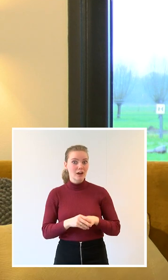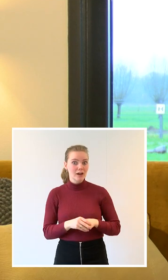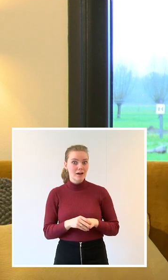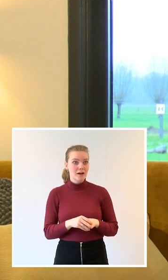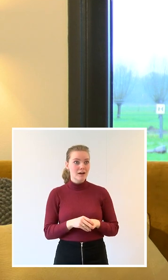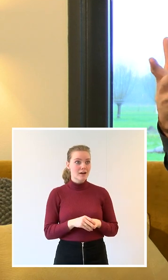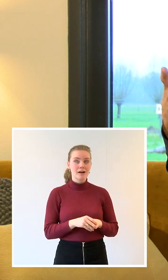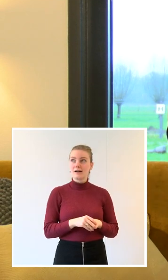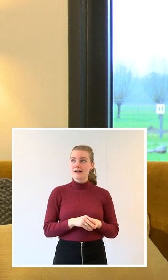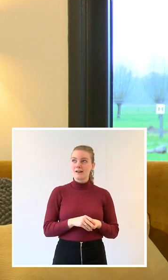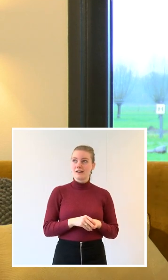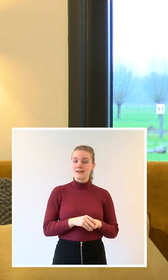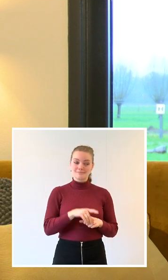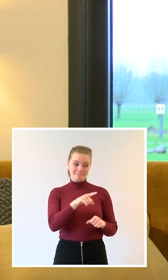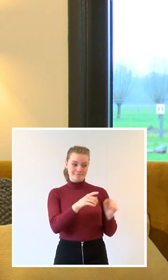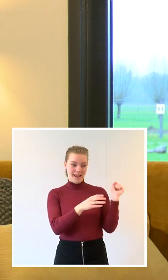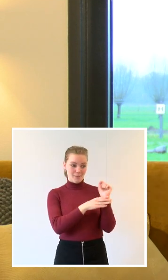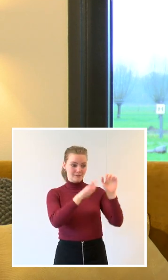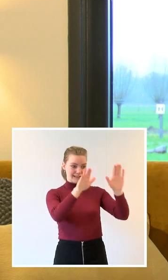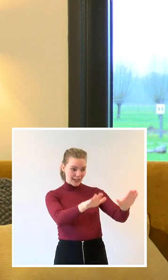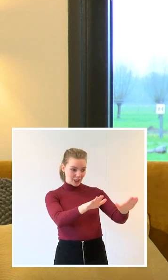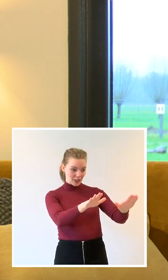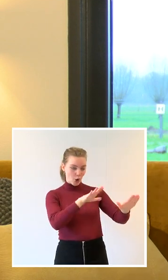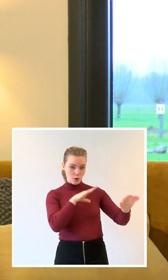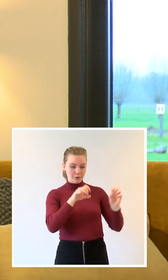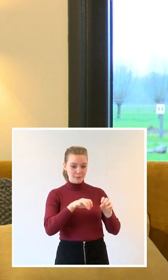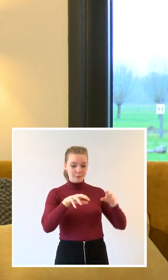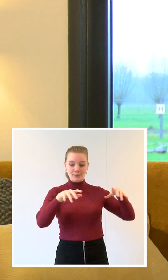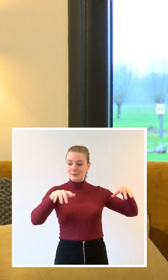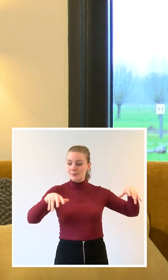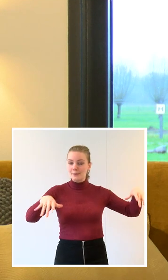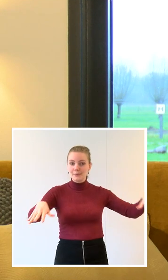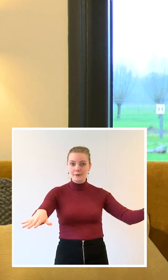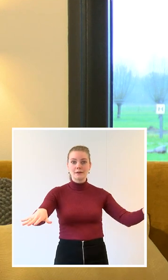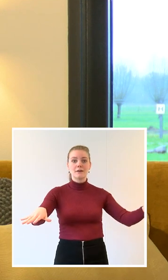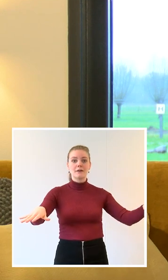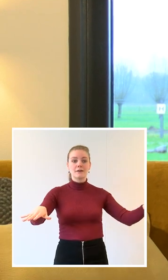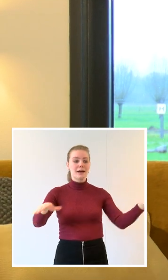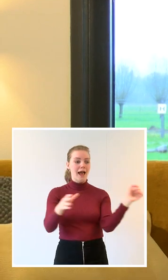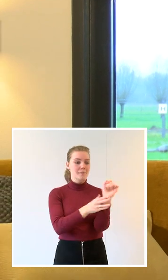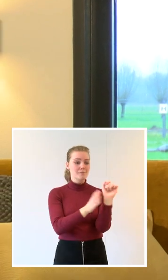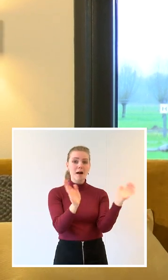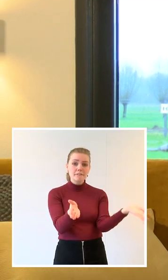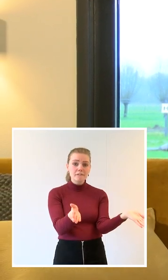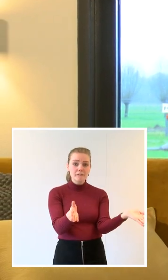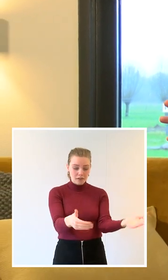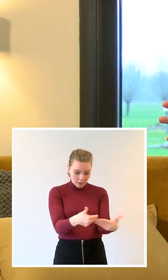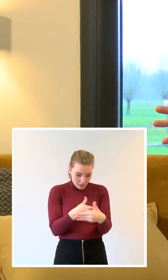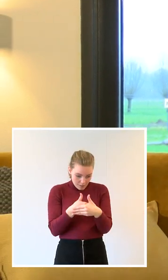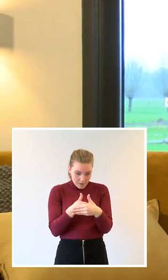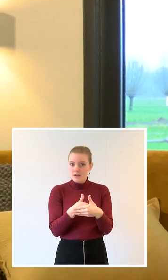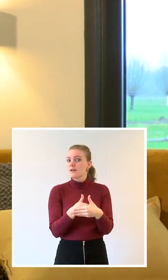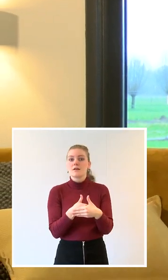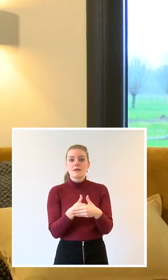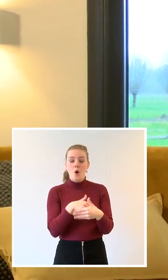zeg maar overvloeit. Niet alleen voor Abraham. Abraham is niet alleen om bij zich te houden, maar dat dat doorgaat naar alle volken